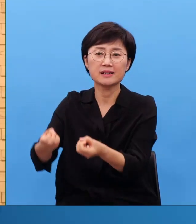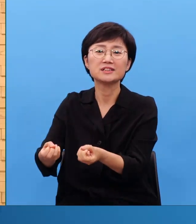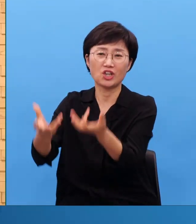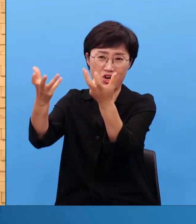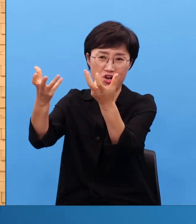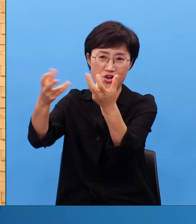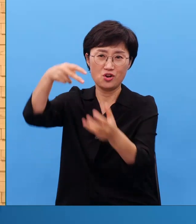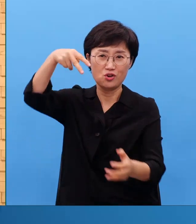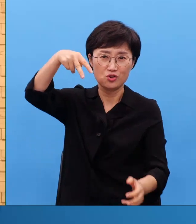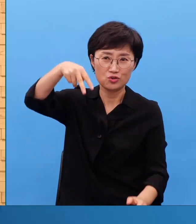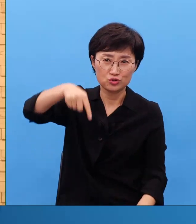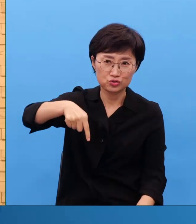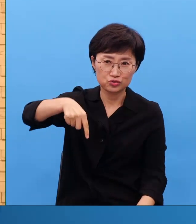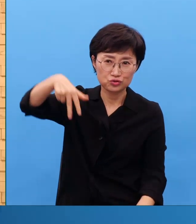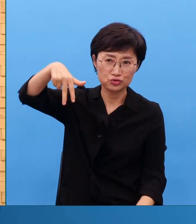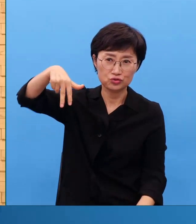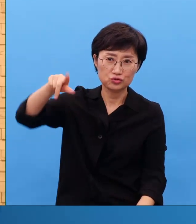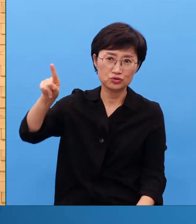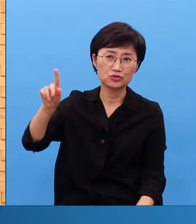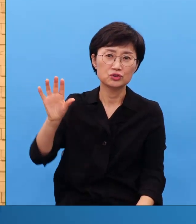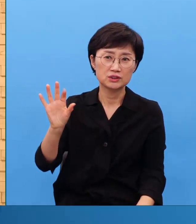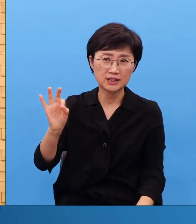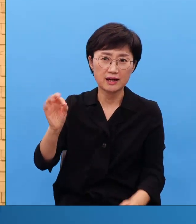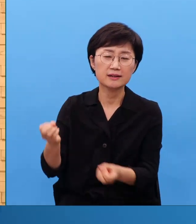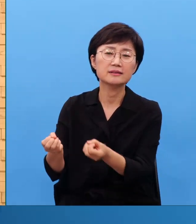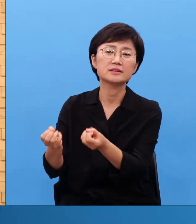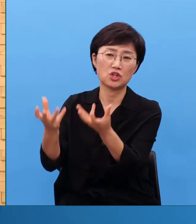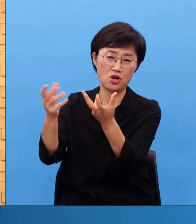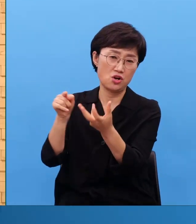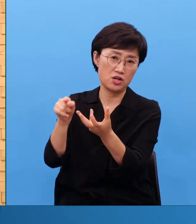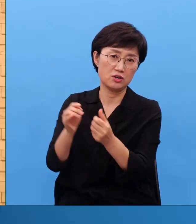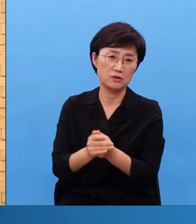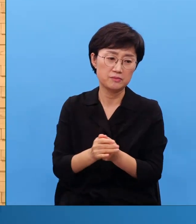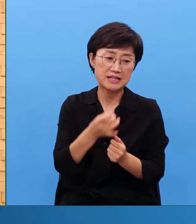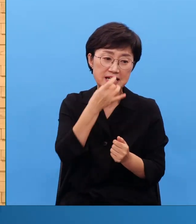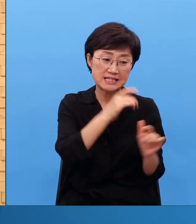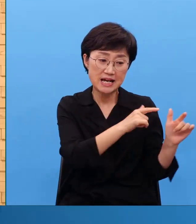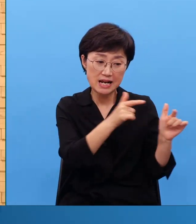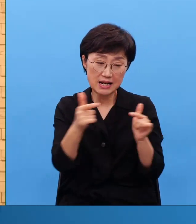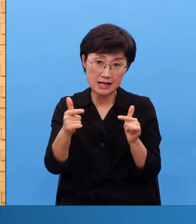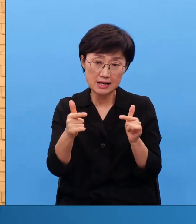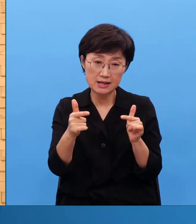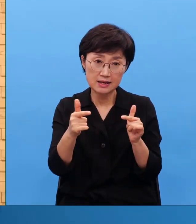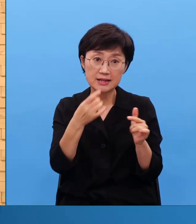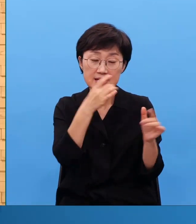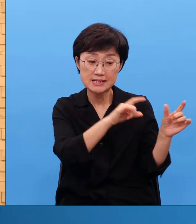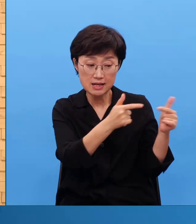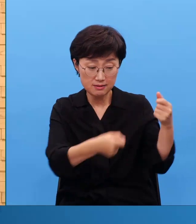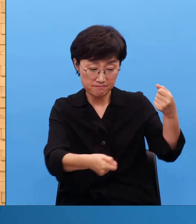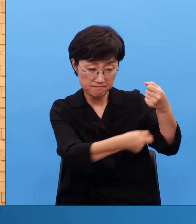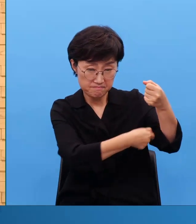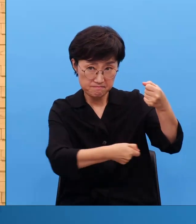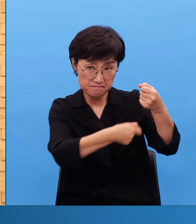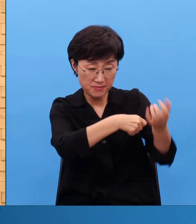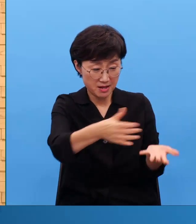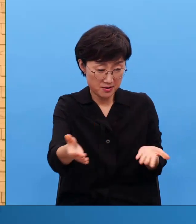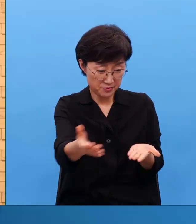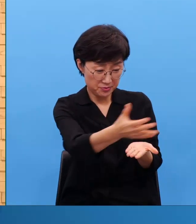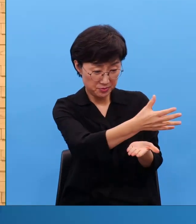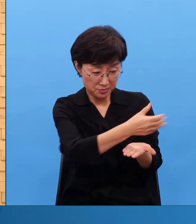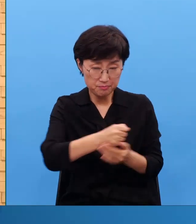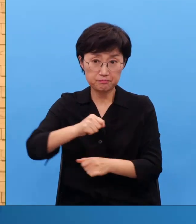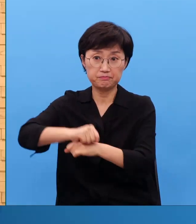harvest and they store it away. 그거는 곡식을 얘기하는 거예요. And that's talking about the grains. 그렇죠. Isn't that